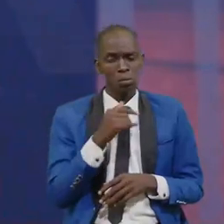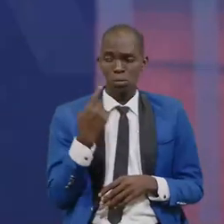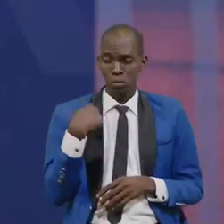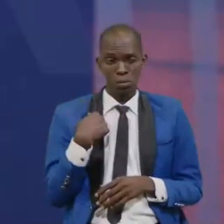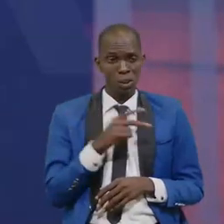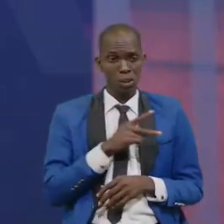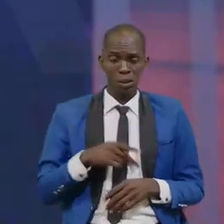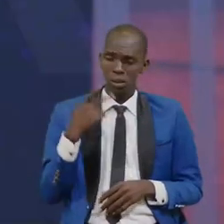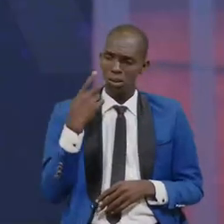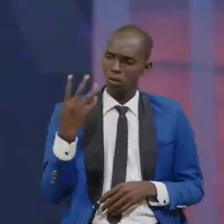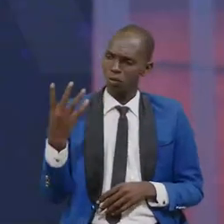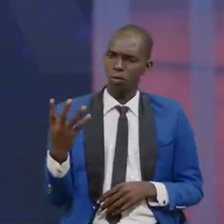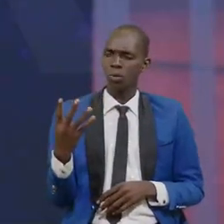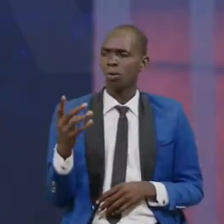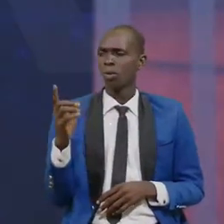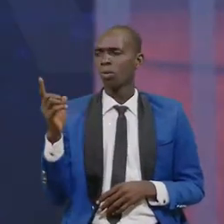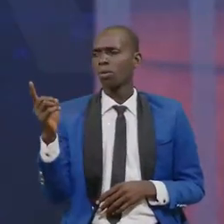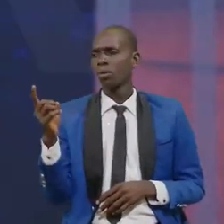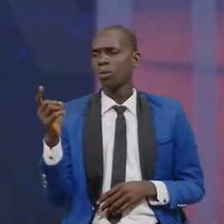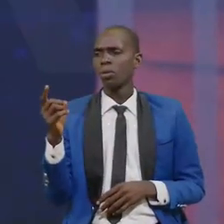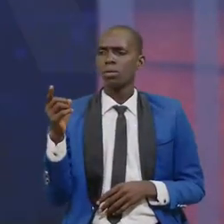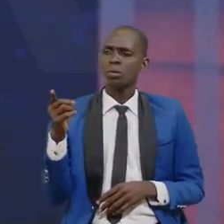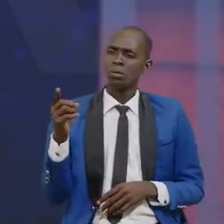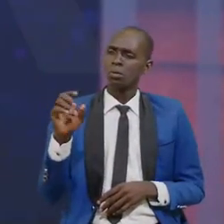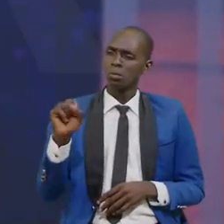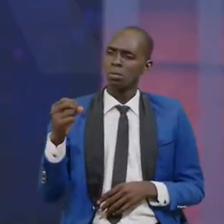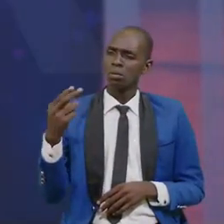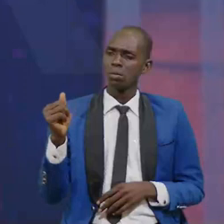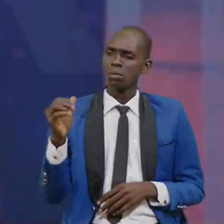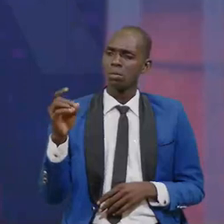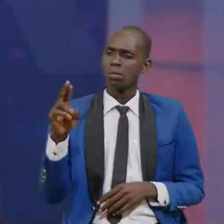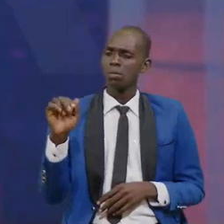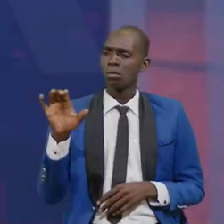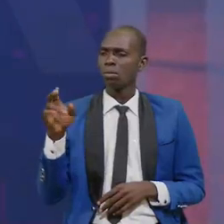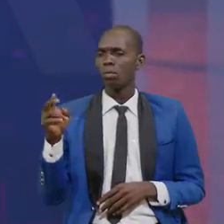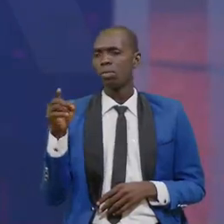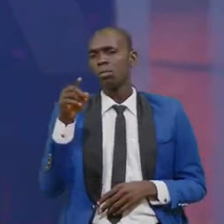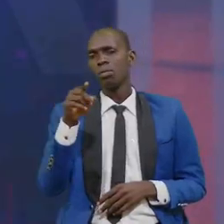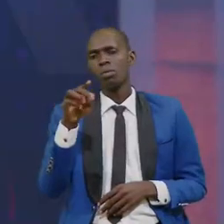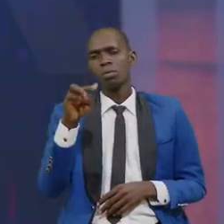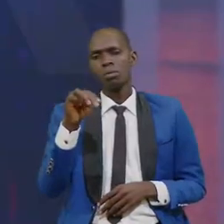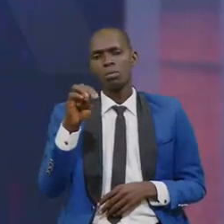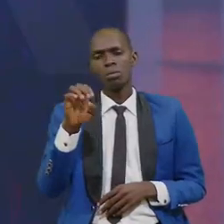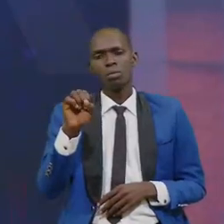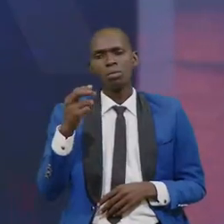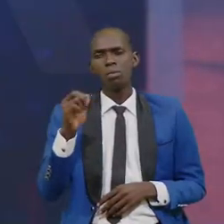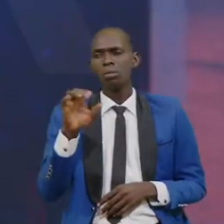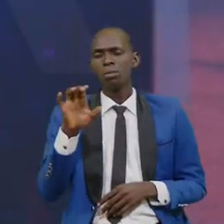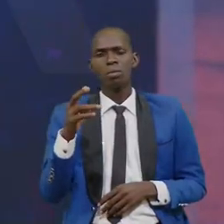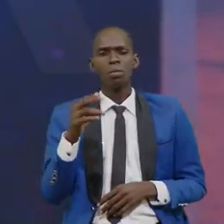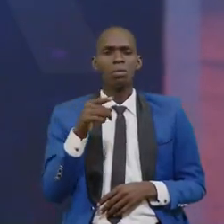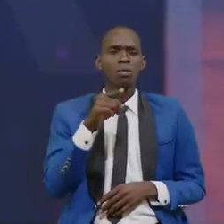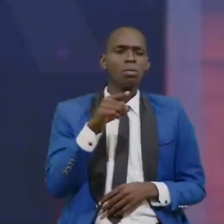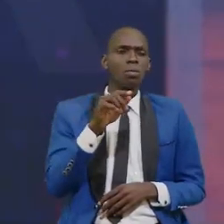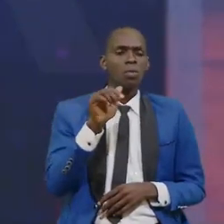Un. Ça, c'est Shadrach. Deux. Ça, c'est Abednego. Trois. Regardez cela. Et ensuite, mais